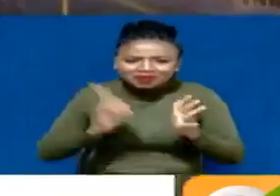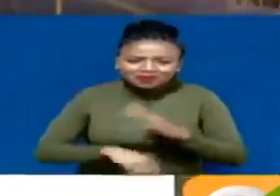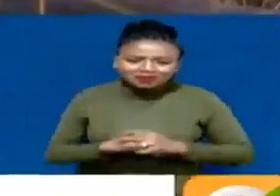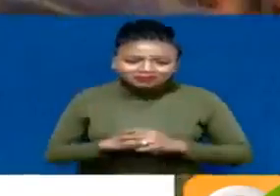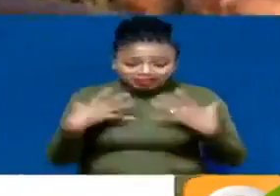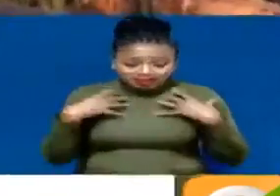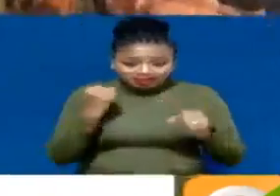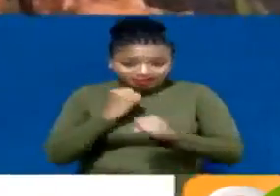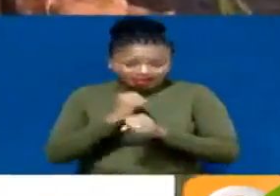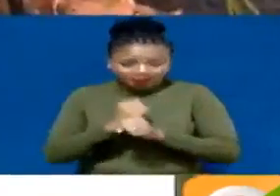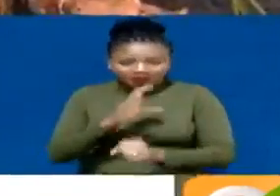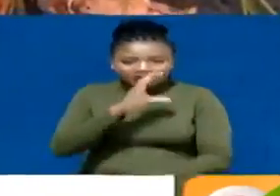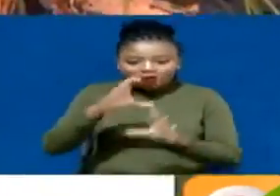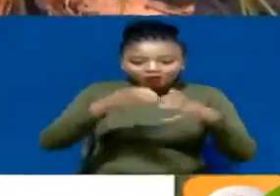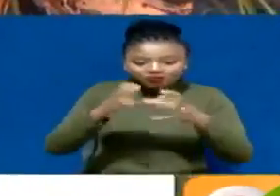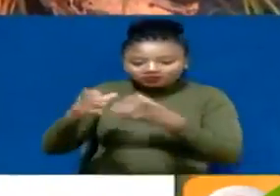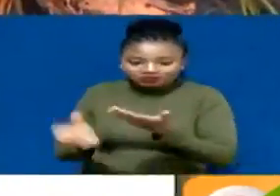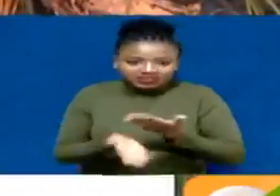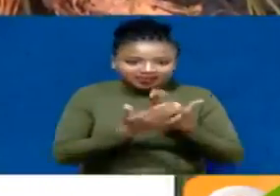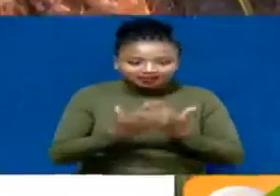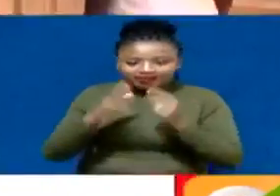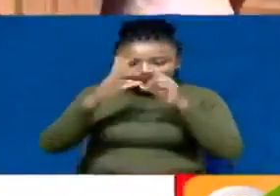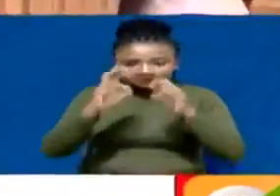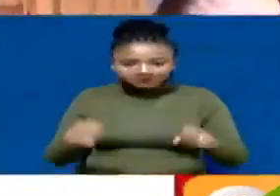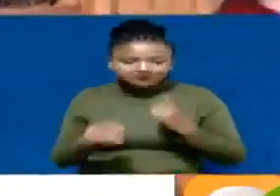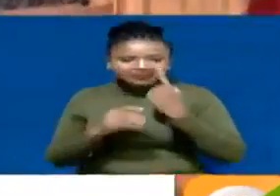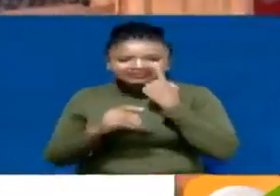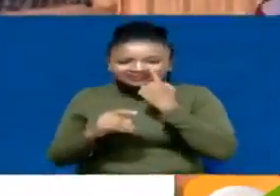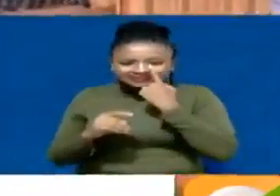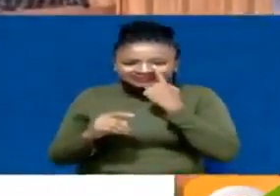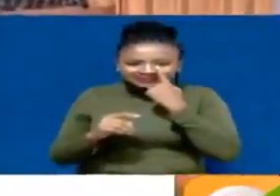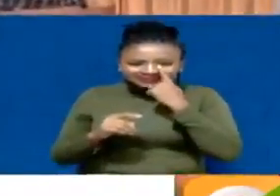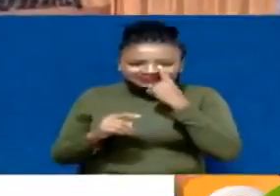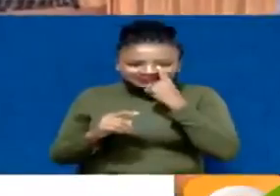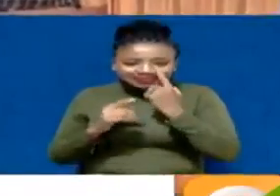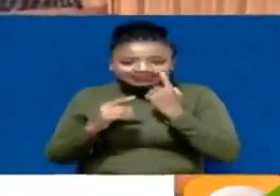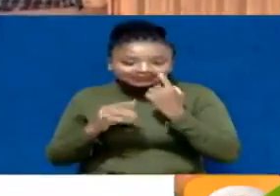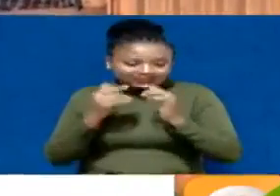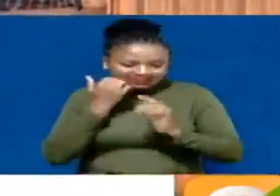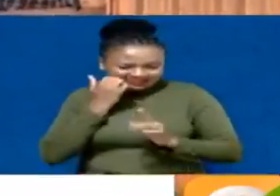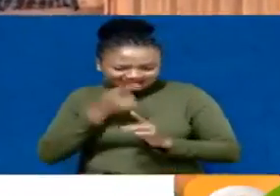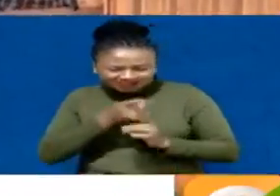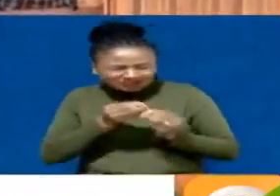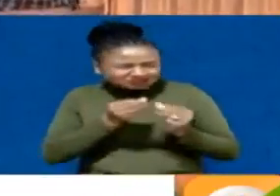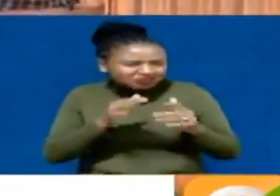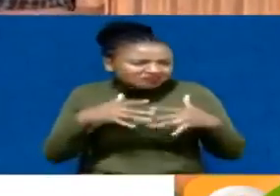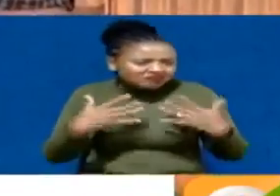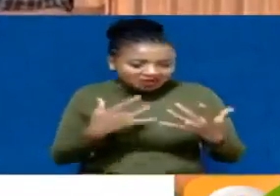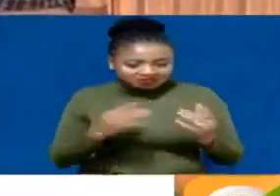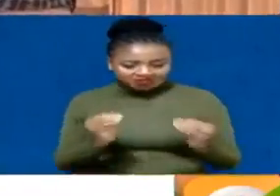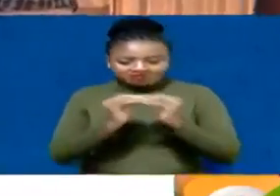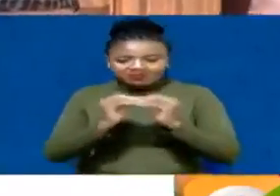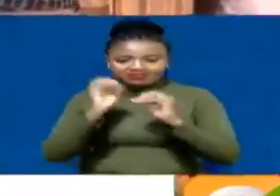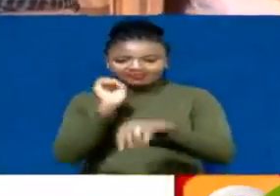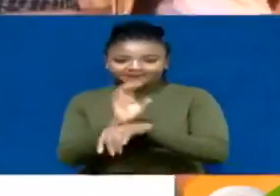wa afya wa kijamii ambaye amejumuishwa kwenye utafiti kuhusu dawa mbadala ya kichocho alikutana naye na kumshauri pasavyo. Sio